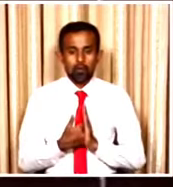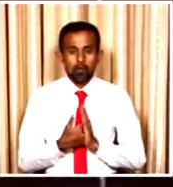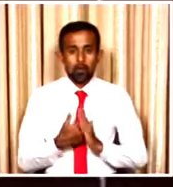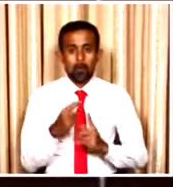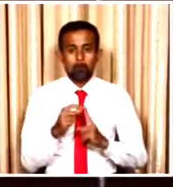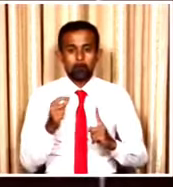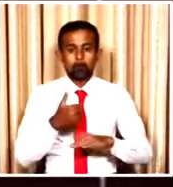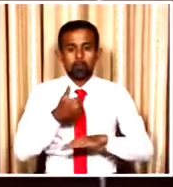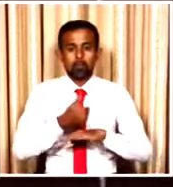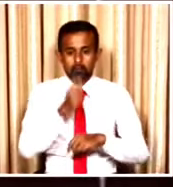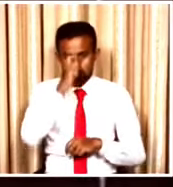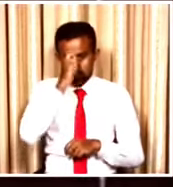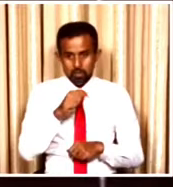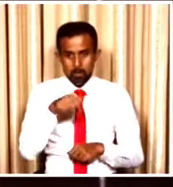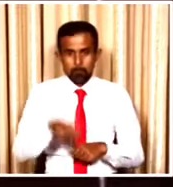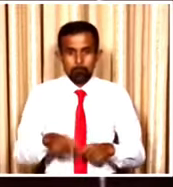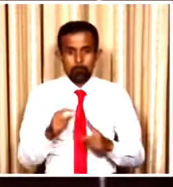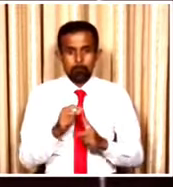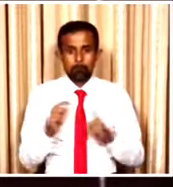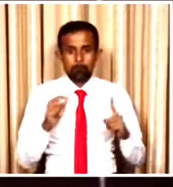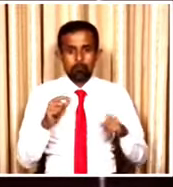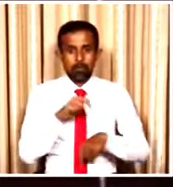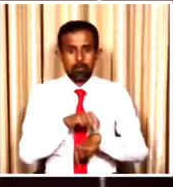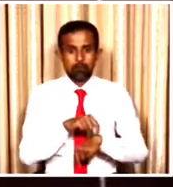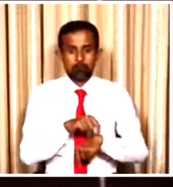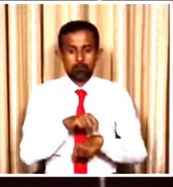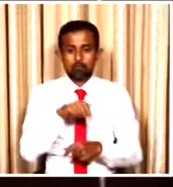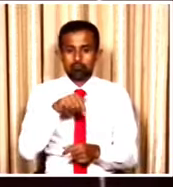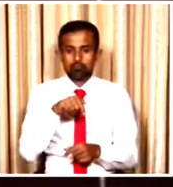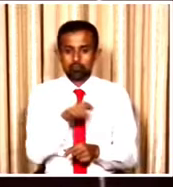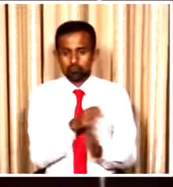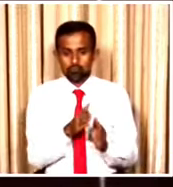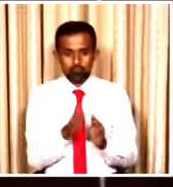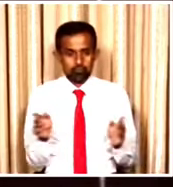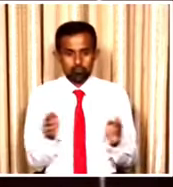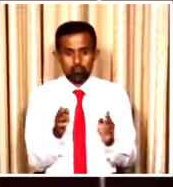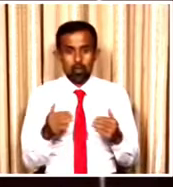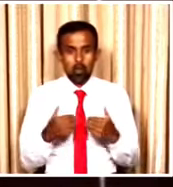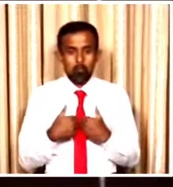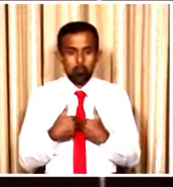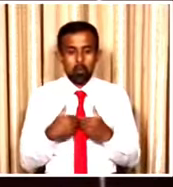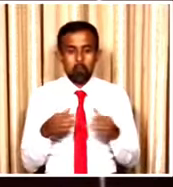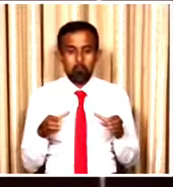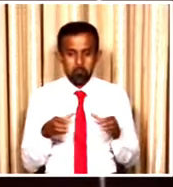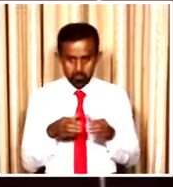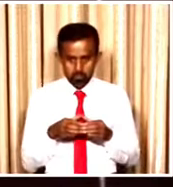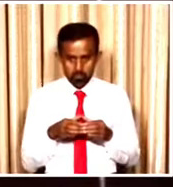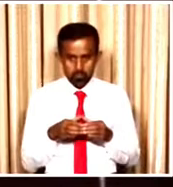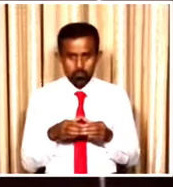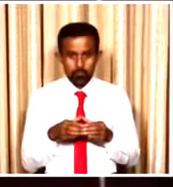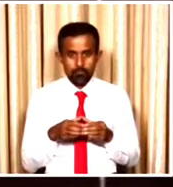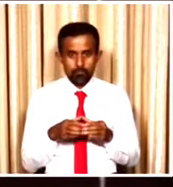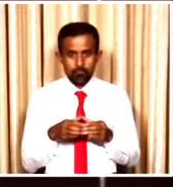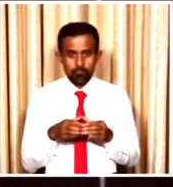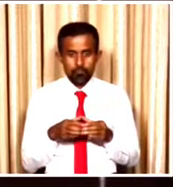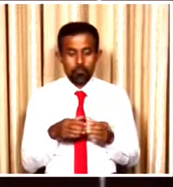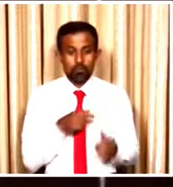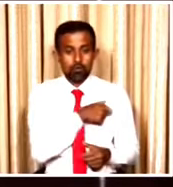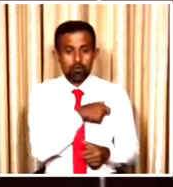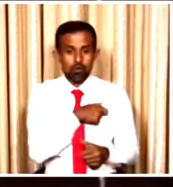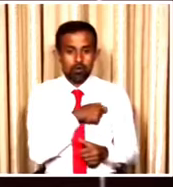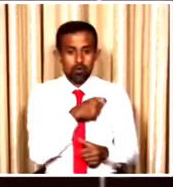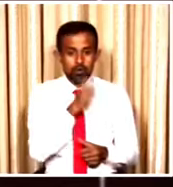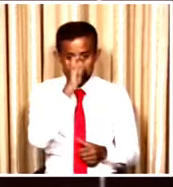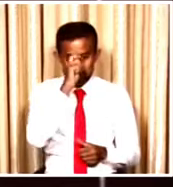உங்களுடைய கட்சியினுடைய தலைவர் இரா சம்பந்தனையா அவர்களுடைய மறைவுக்கு